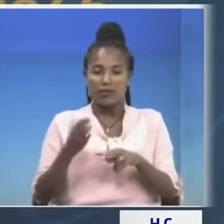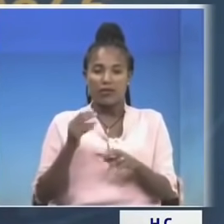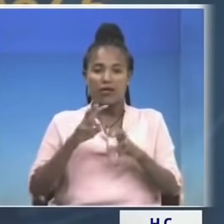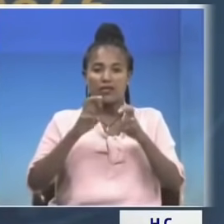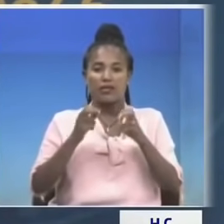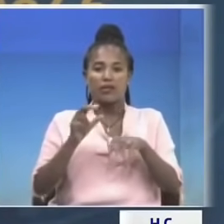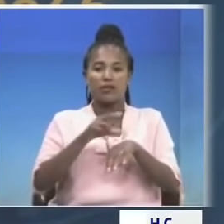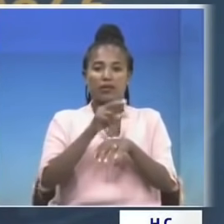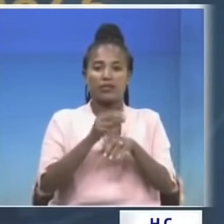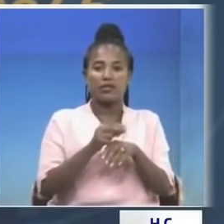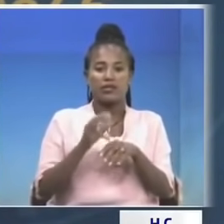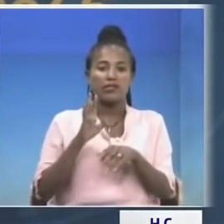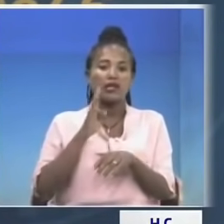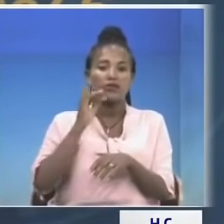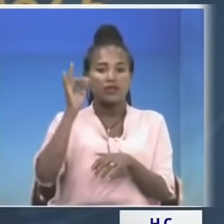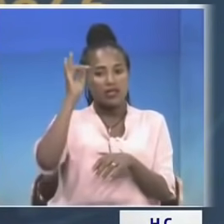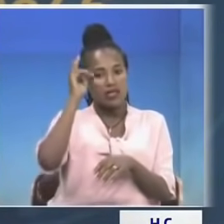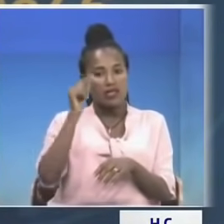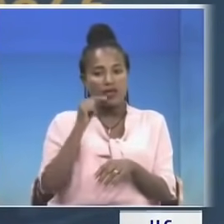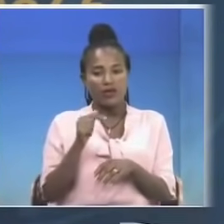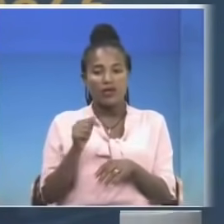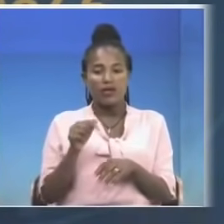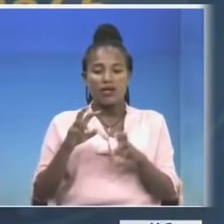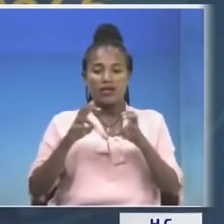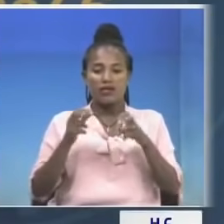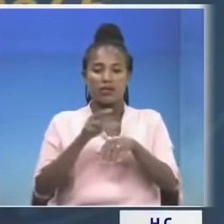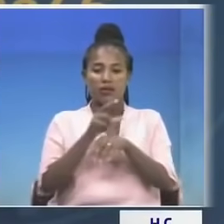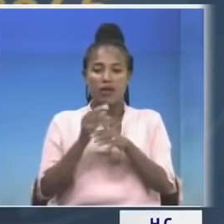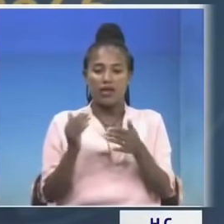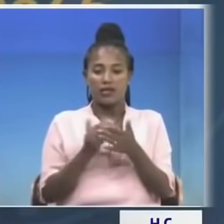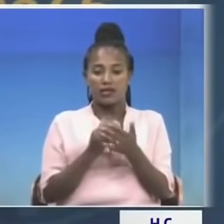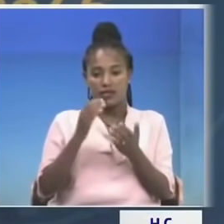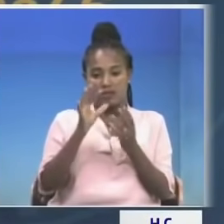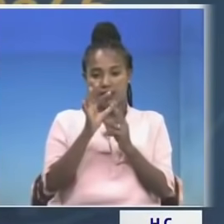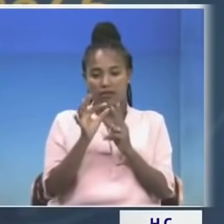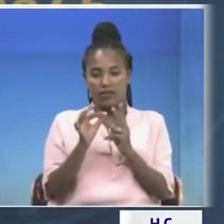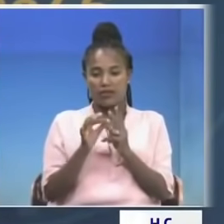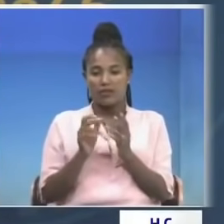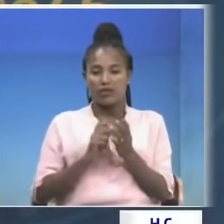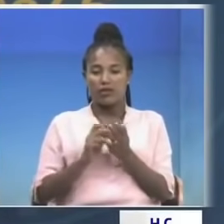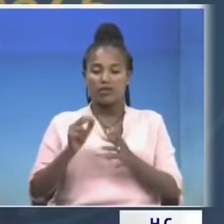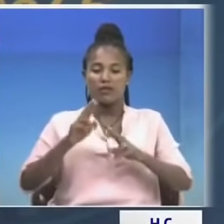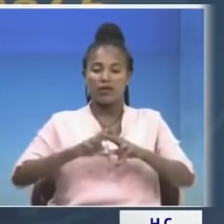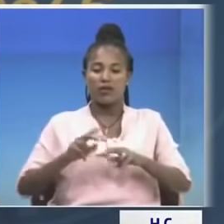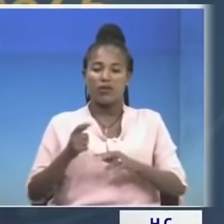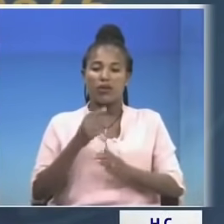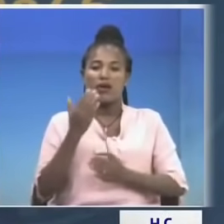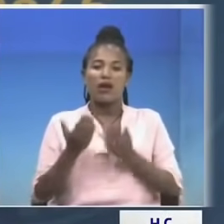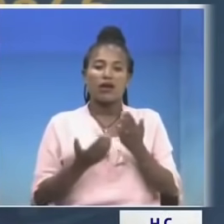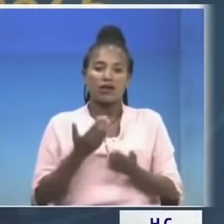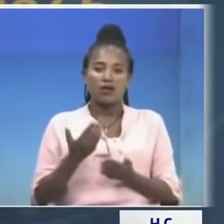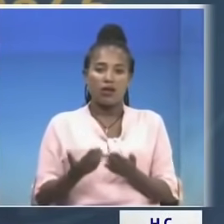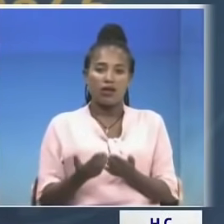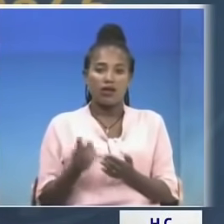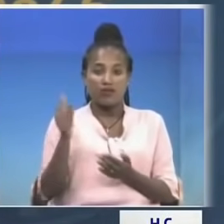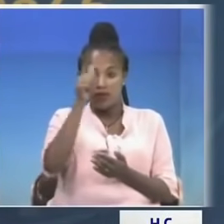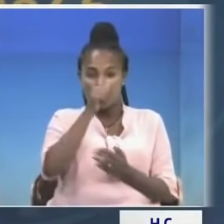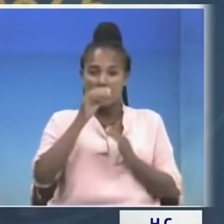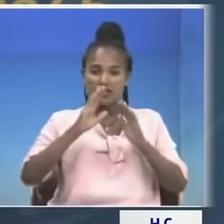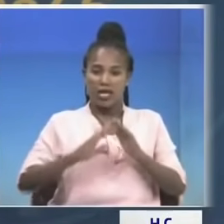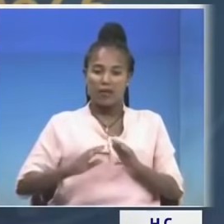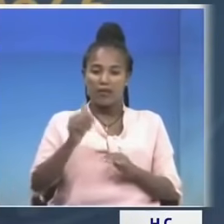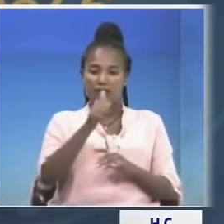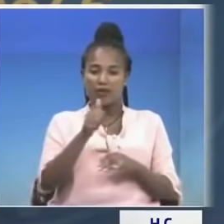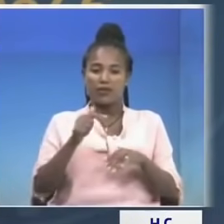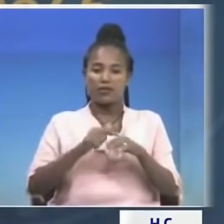ብሔር ሳህለወርቅ ዘውዴ ተናገሩ። ርዕሰ ብሔሯ አዲስ የተመረጠው መንግስት የዲሞክራሲ መደላድል ሆኖ ያገለግላል፣ የኢትዮጵያ ሰላም ከመቼውም